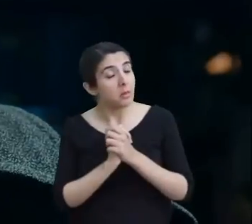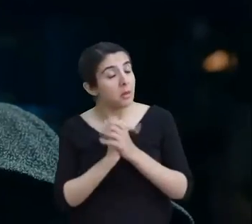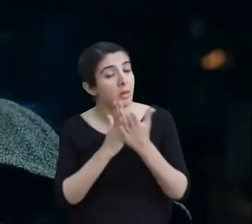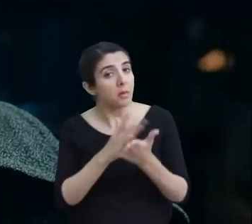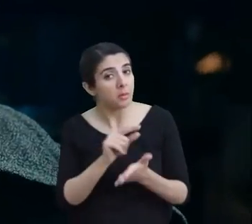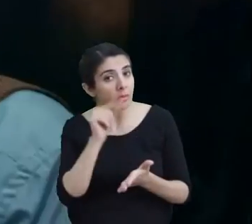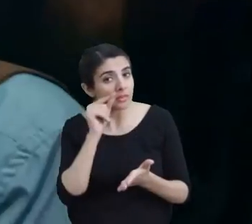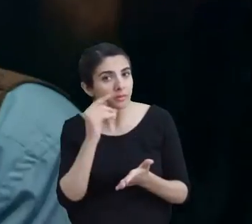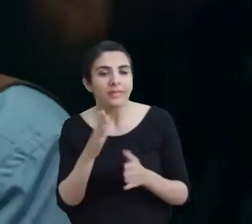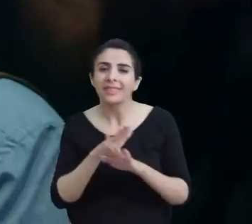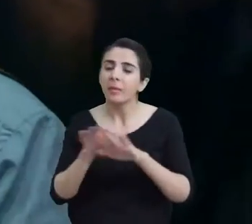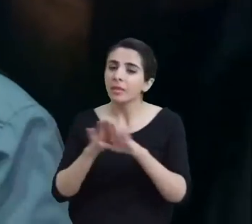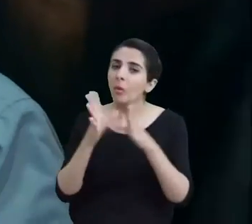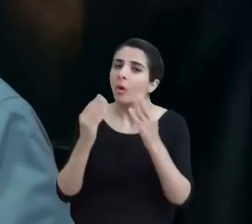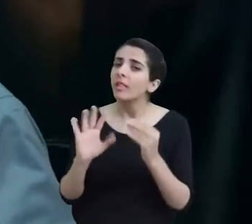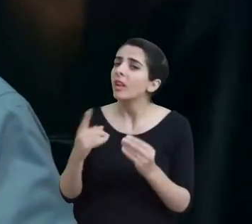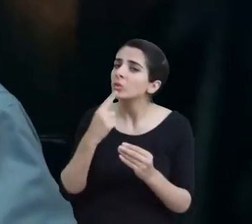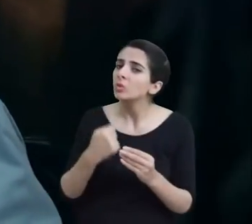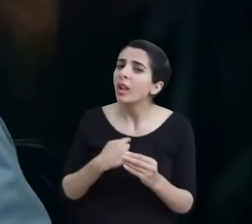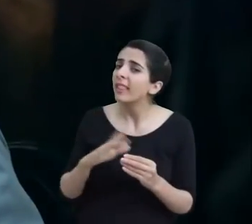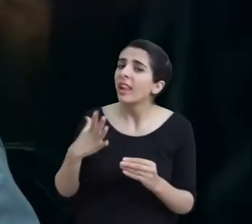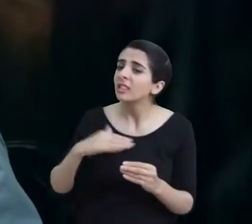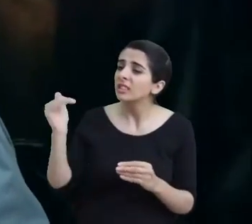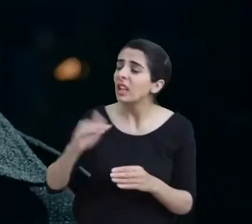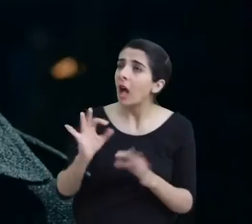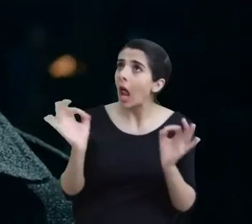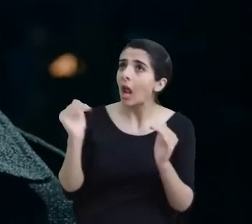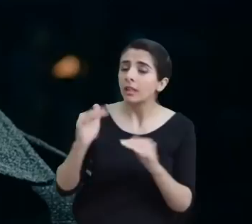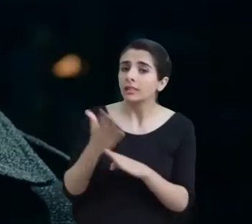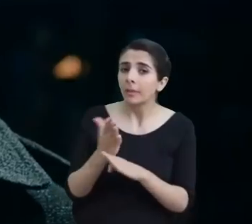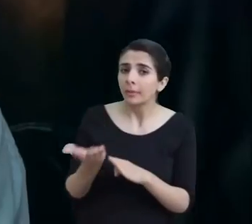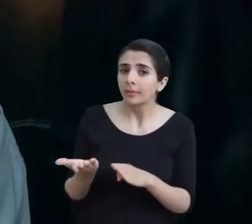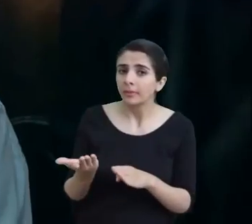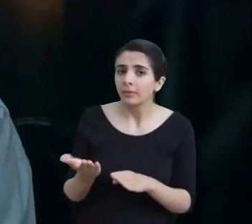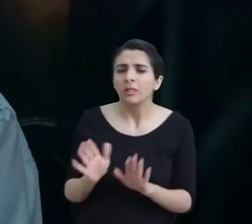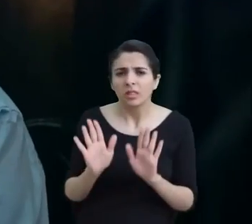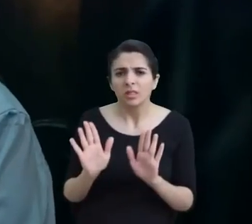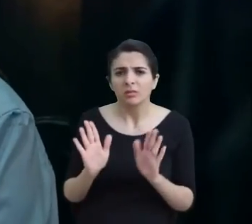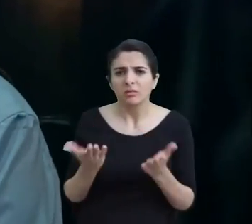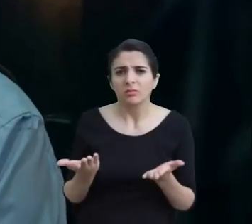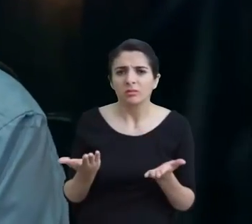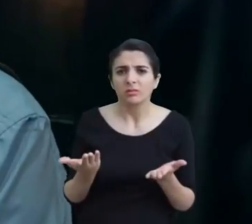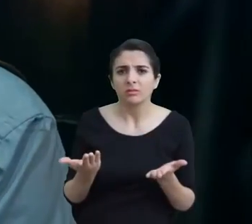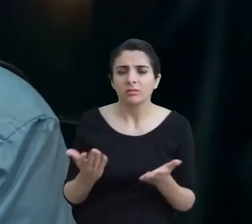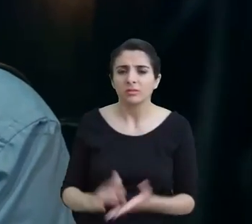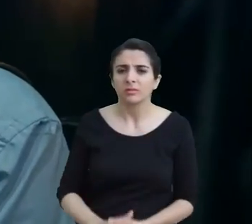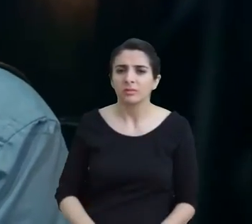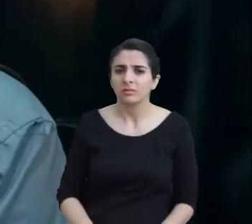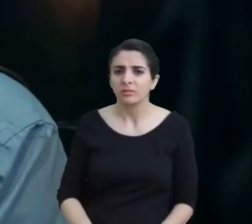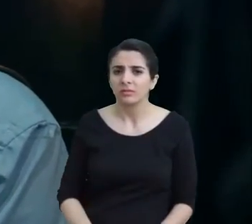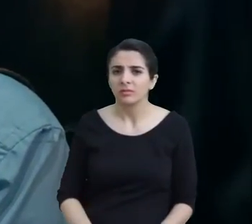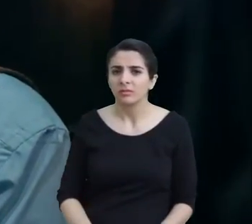Bravo Monsieur. Tamam tamam. Söyle seni kuşluk vakti buraya getiren şey nedir? De.